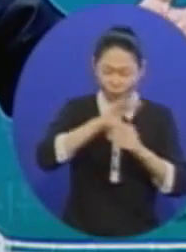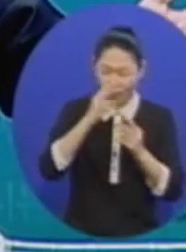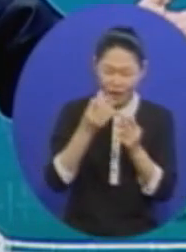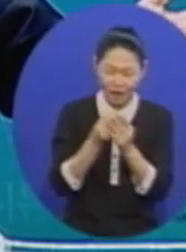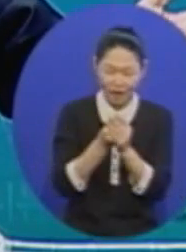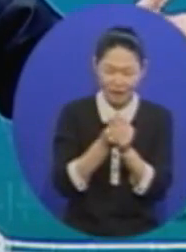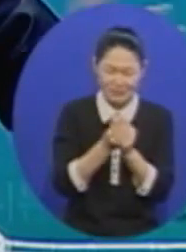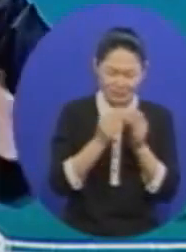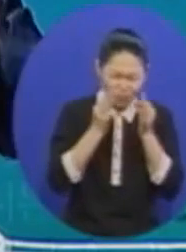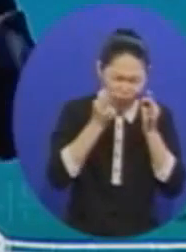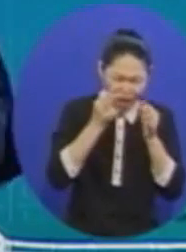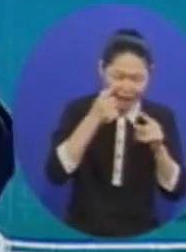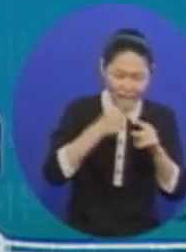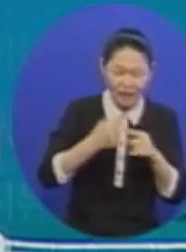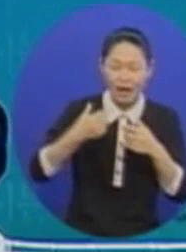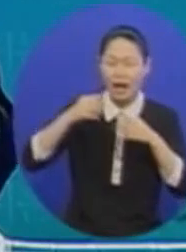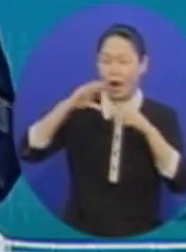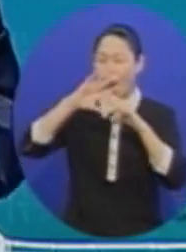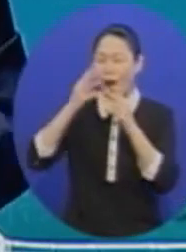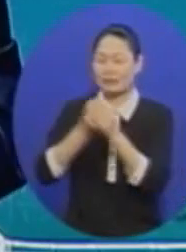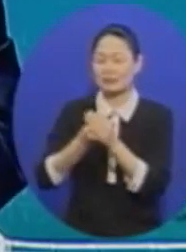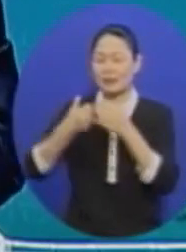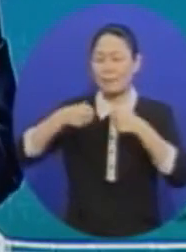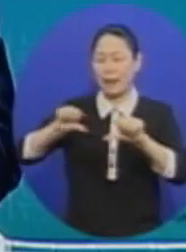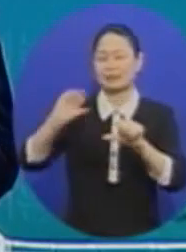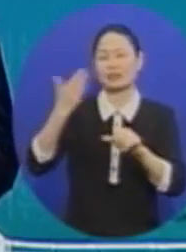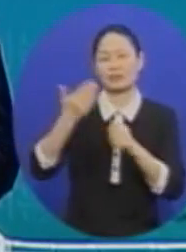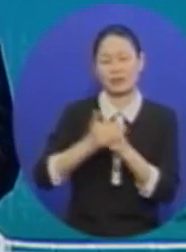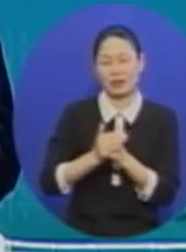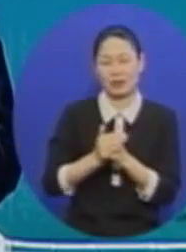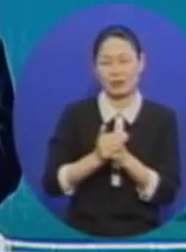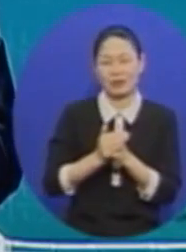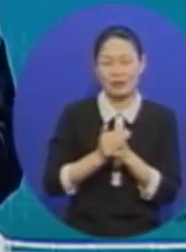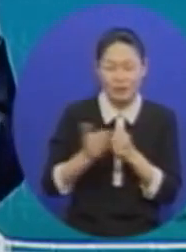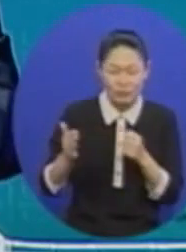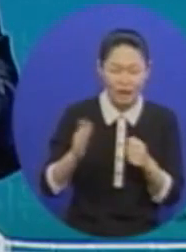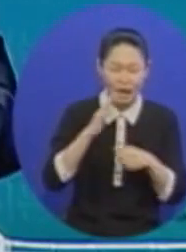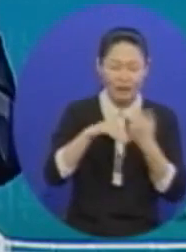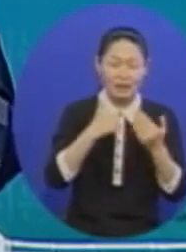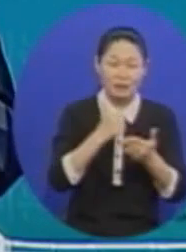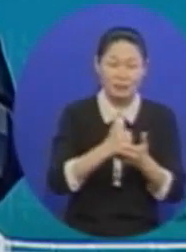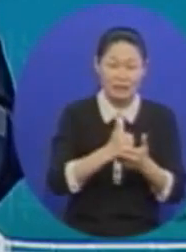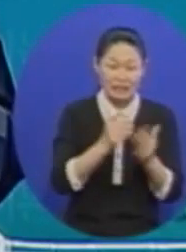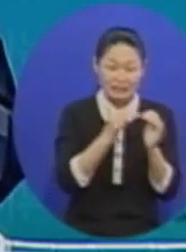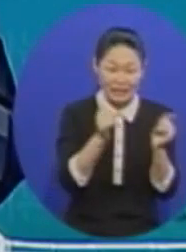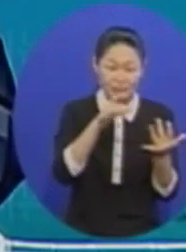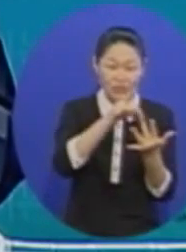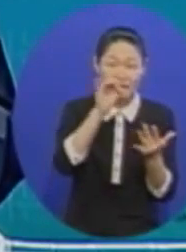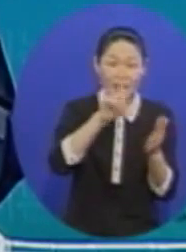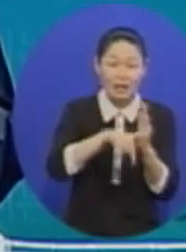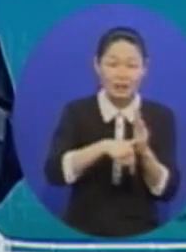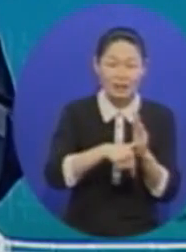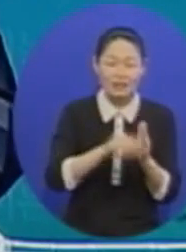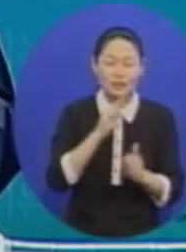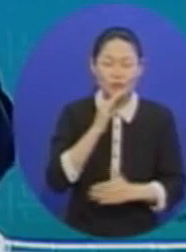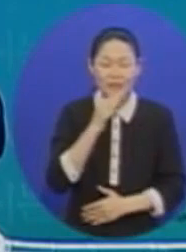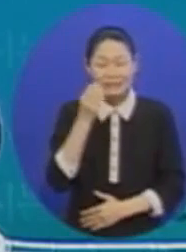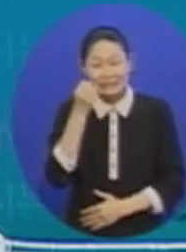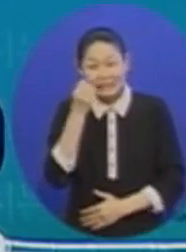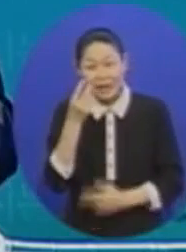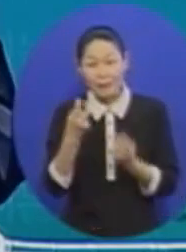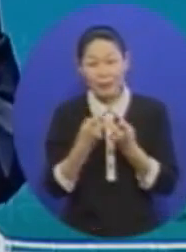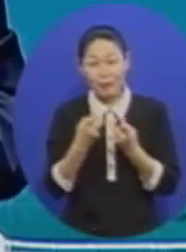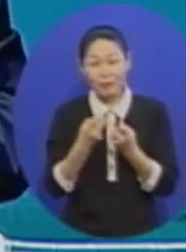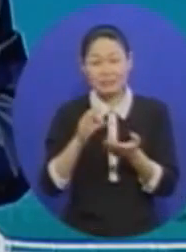버립니다 그래서 하나님께서 사람을 택할 때 희한한 방법을 쓰였어요 고린도전서